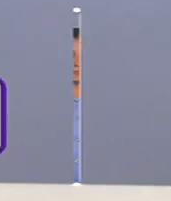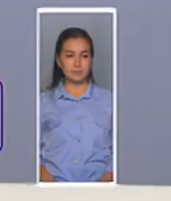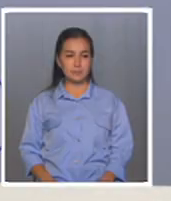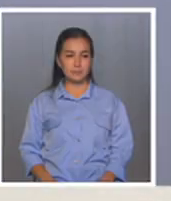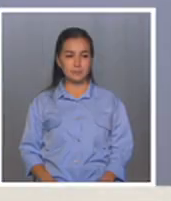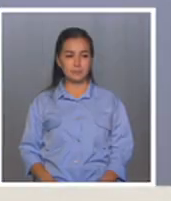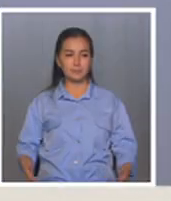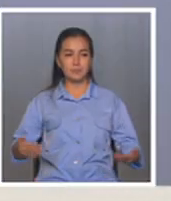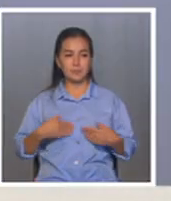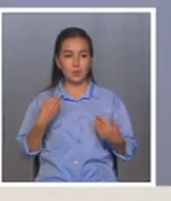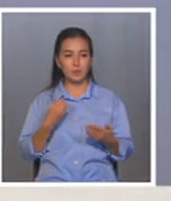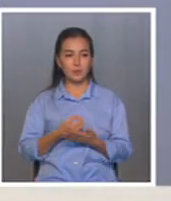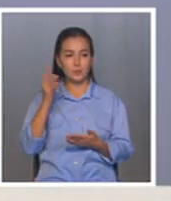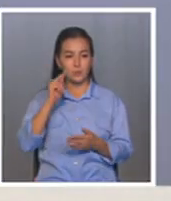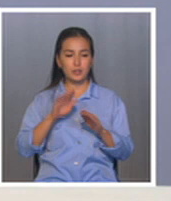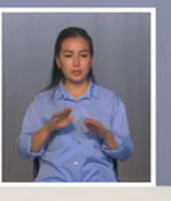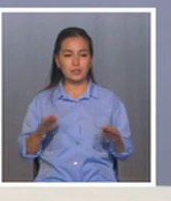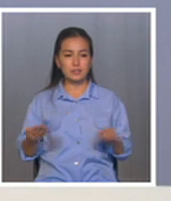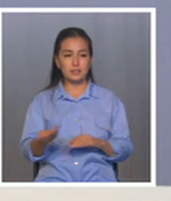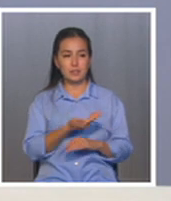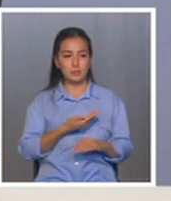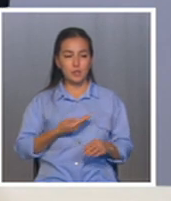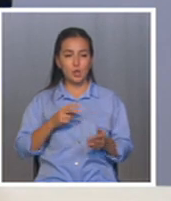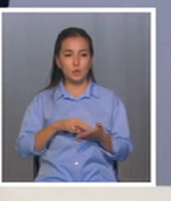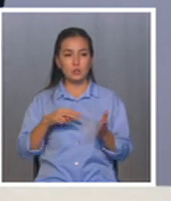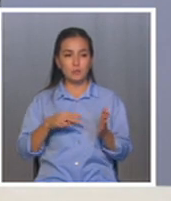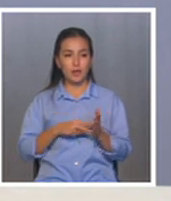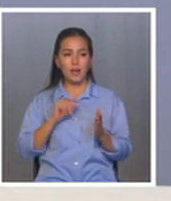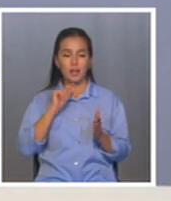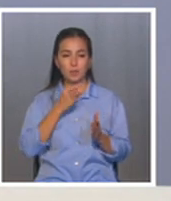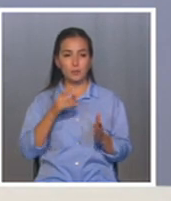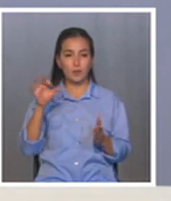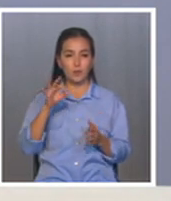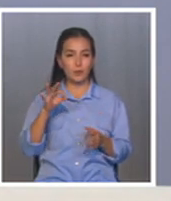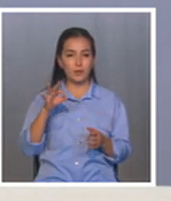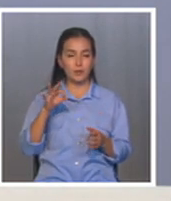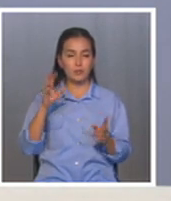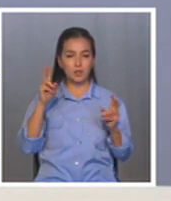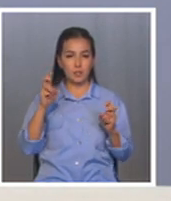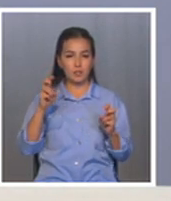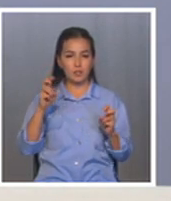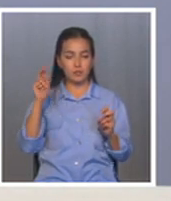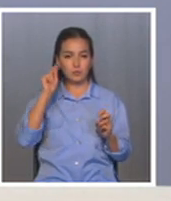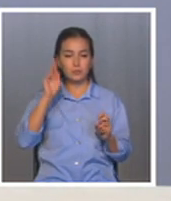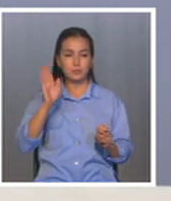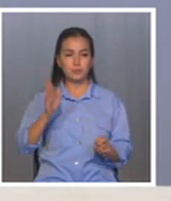Армысыздар, құрметті оқушылар, бүгін біз сіздермен жоспарлы экономика тақырыбын өтеміз.